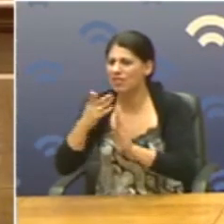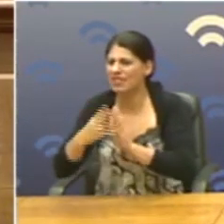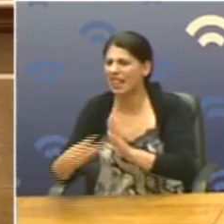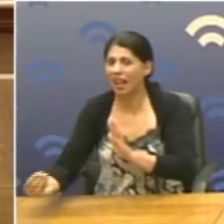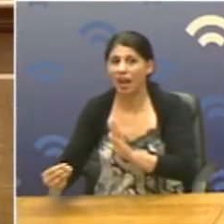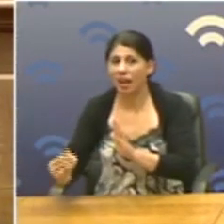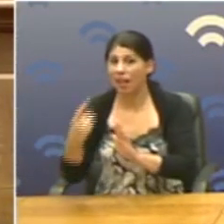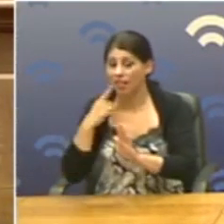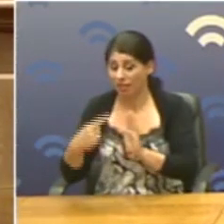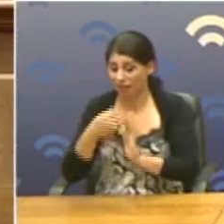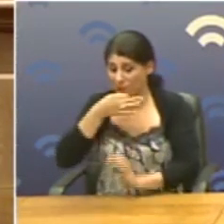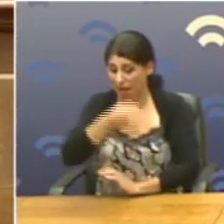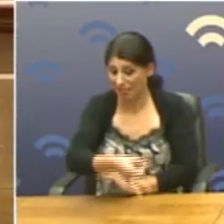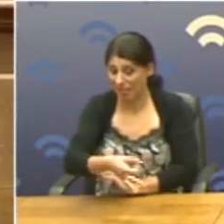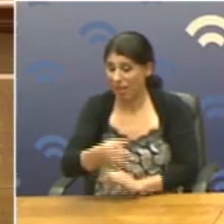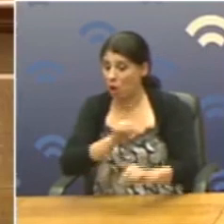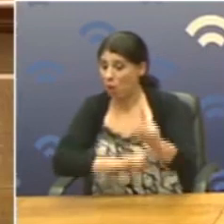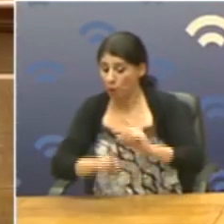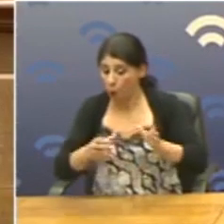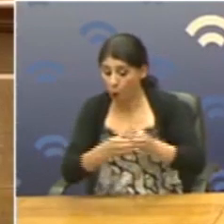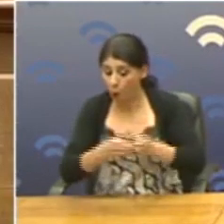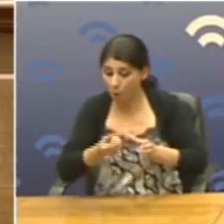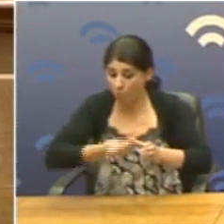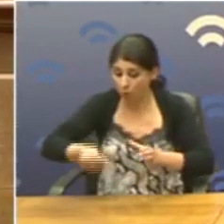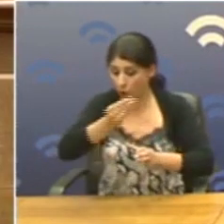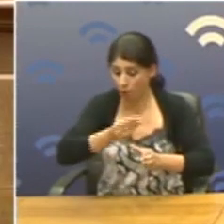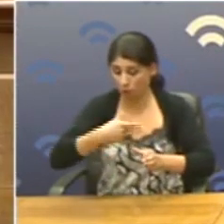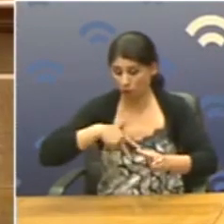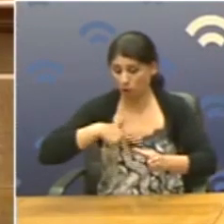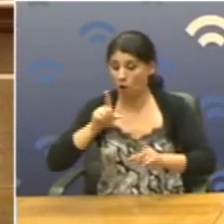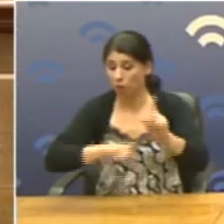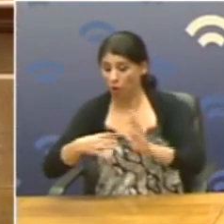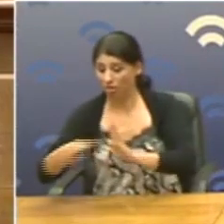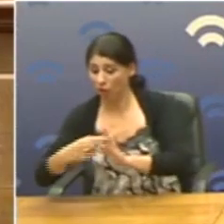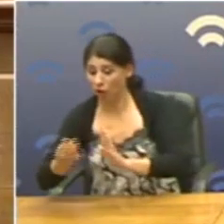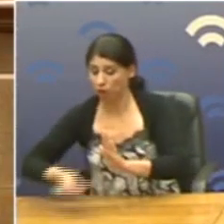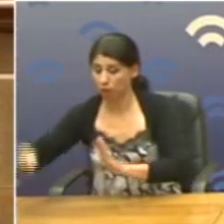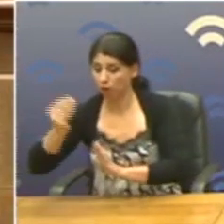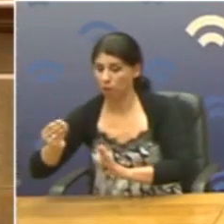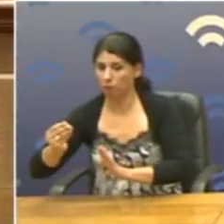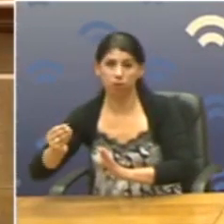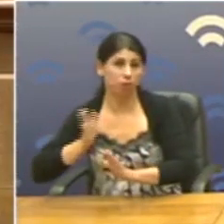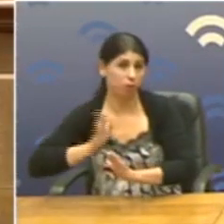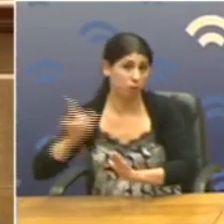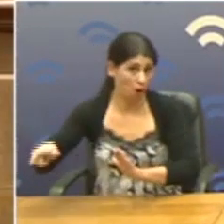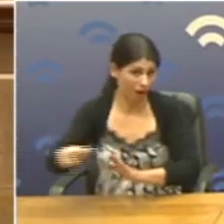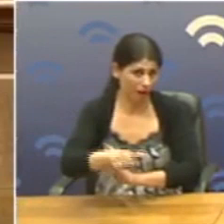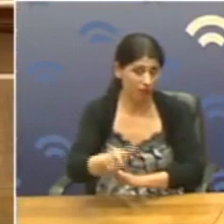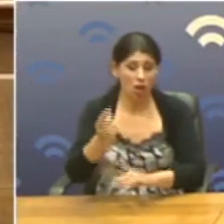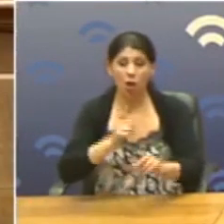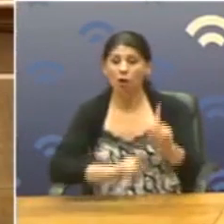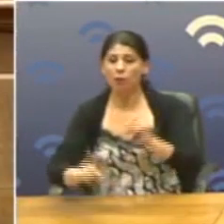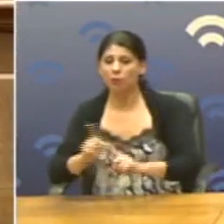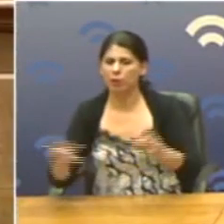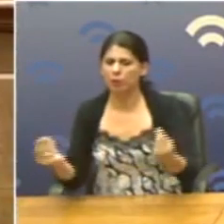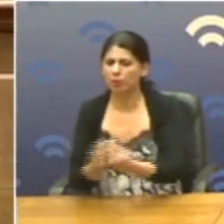κομματικοποίησε περισσότερο το κράτος. Ποιος διόρισε περισσότερους μετακλητούς. Ποιος υπηρέτησε περισσότερο διάφορους